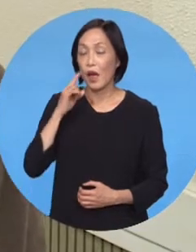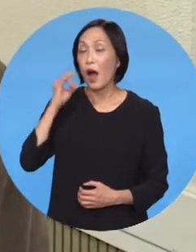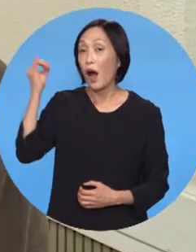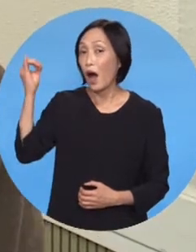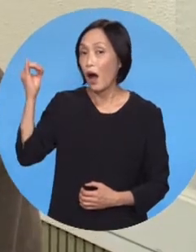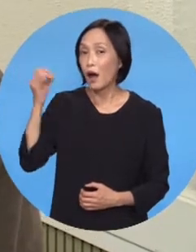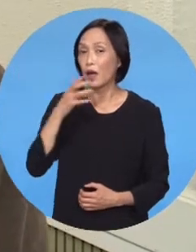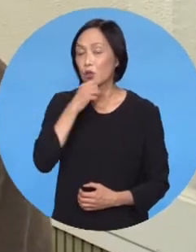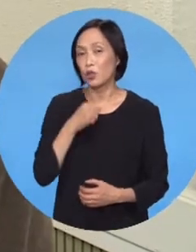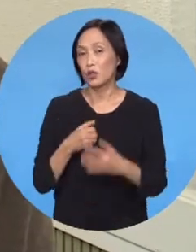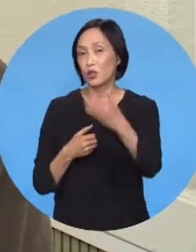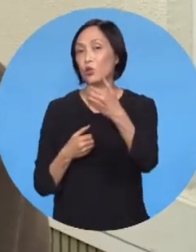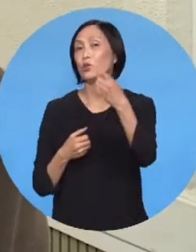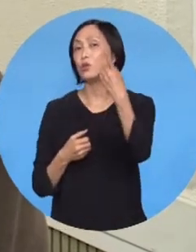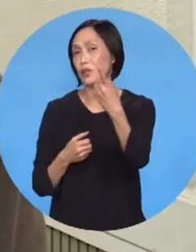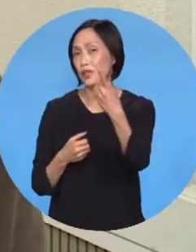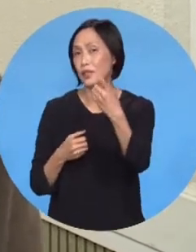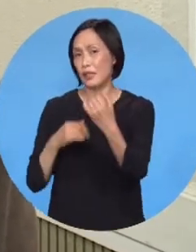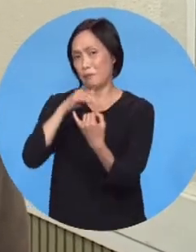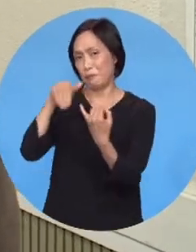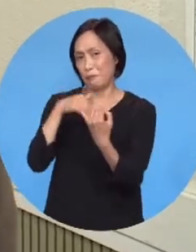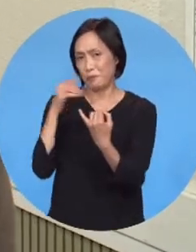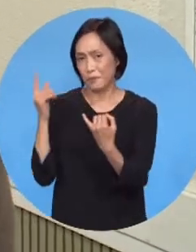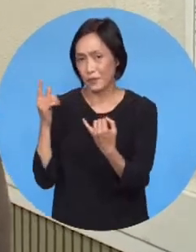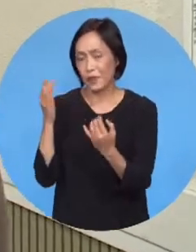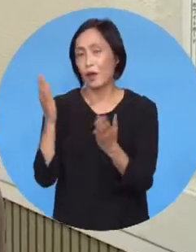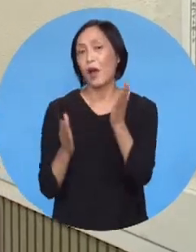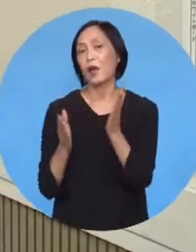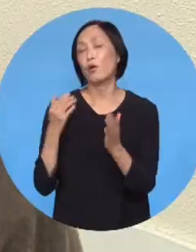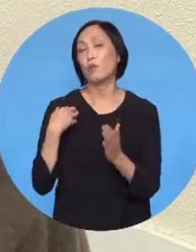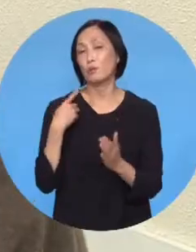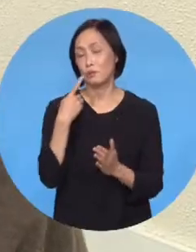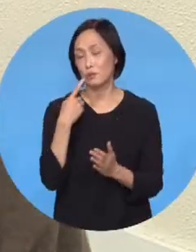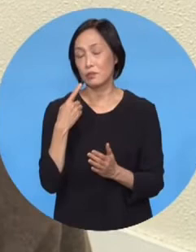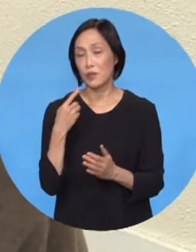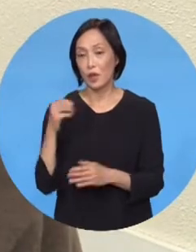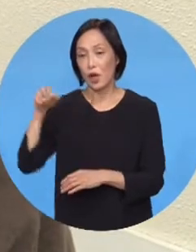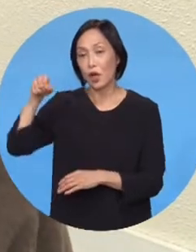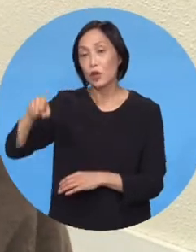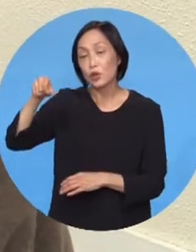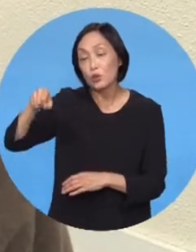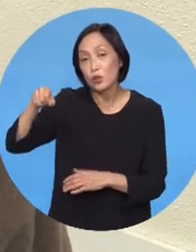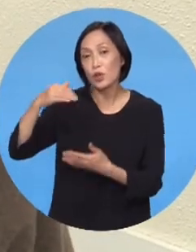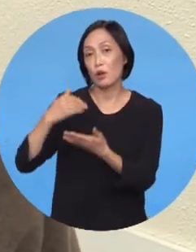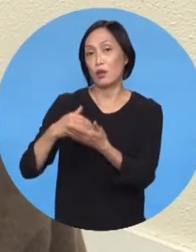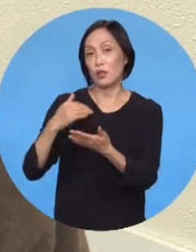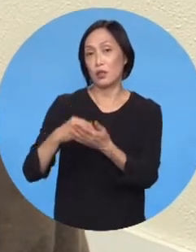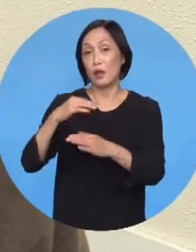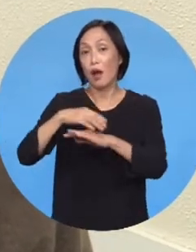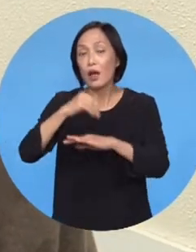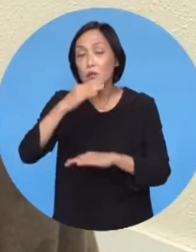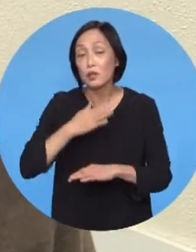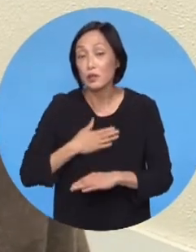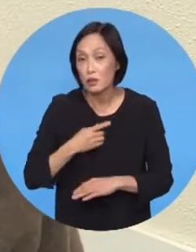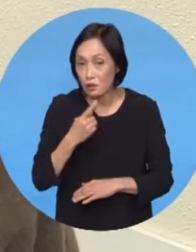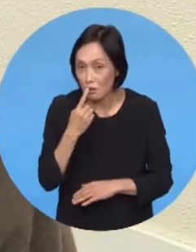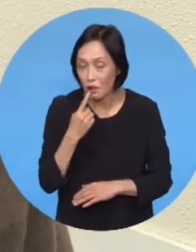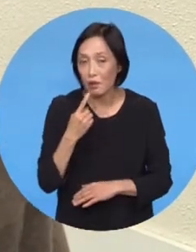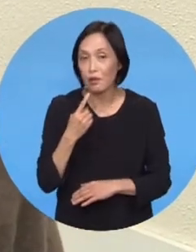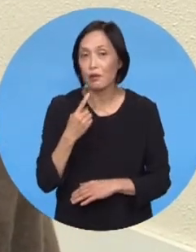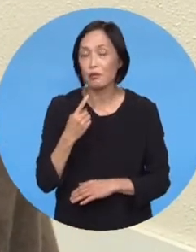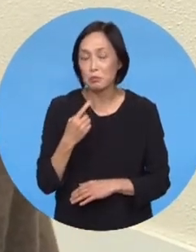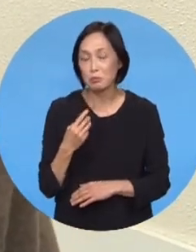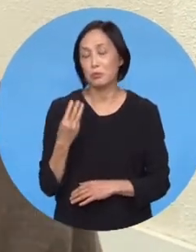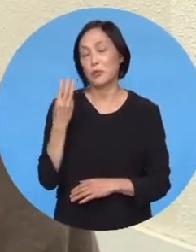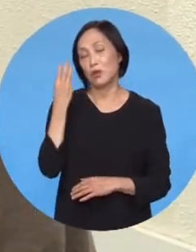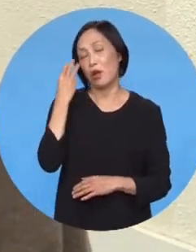91歳の一人暮らしの母がおりまして介護してるんですけど、重心がちゃんと手元にあった方が楽だっていうのを初めて